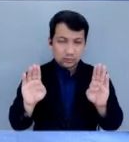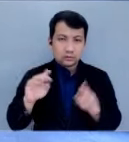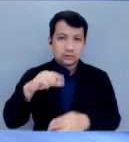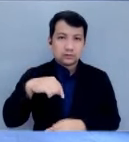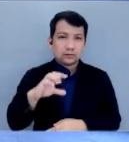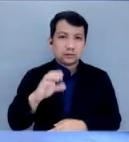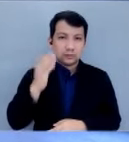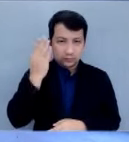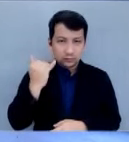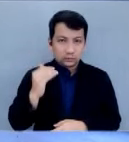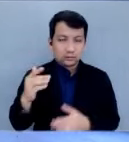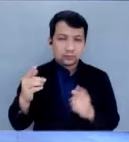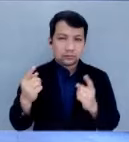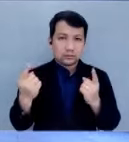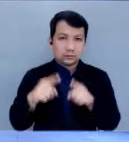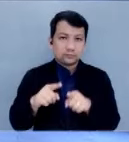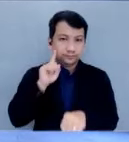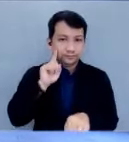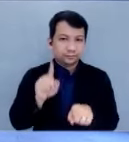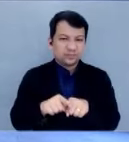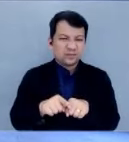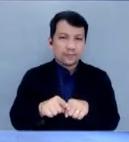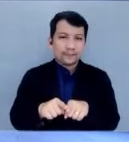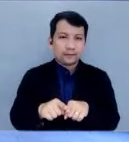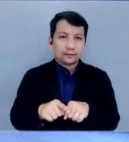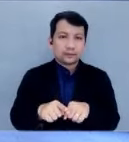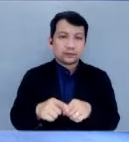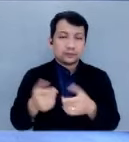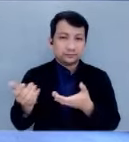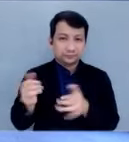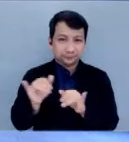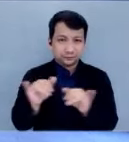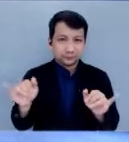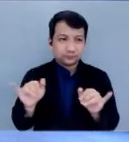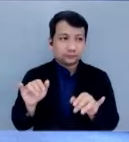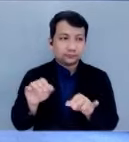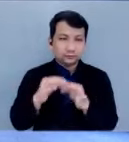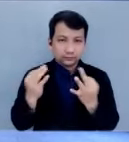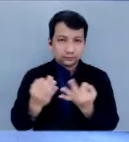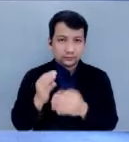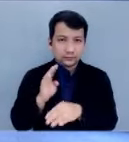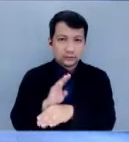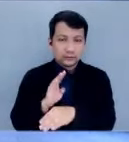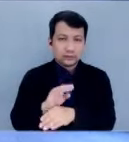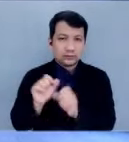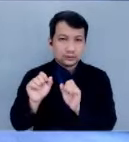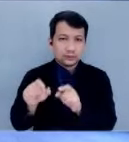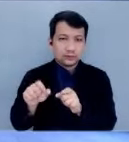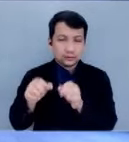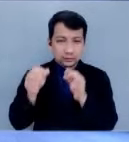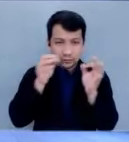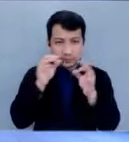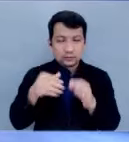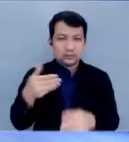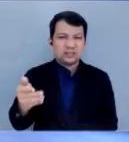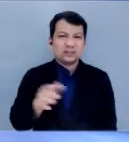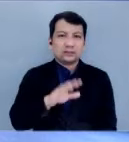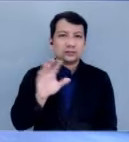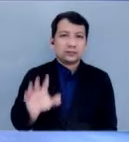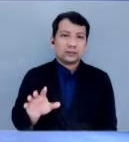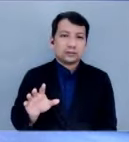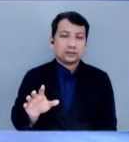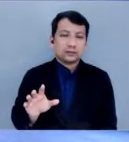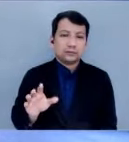ang magkapatid at kanilang biyanan na ginawa raw family business ang pagtutulak ng droga. Nasa frontline ng balitang yan, si